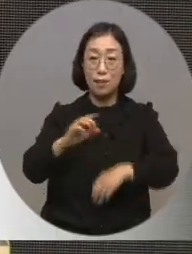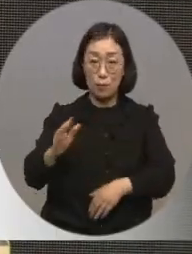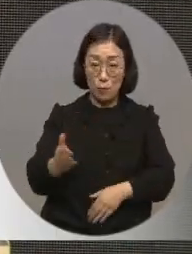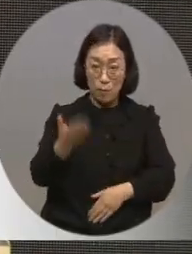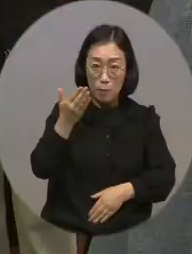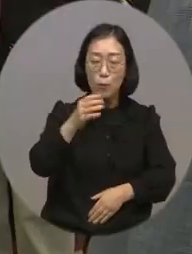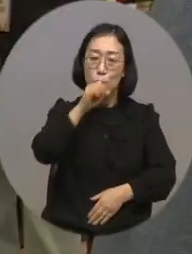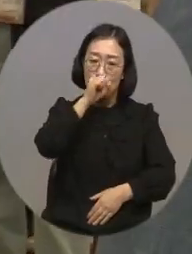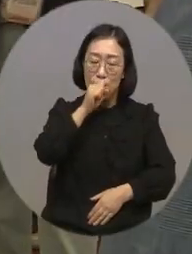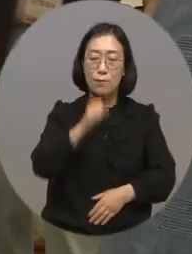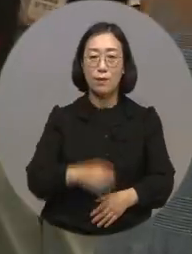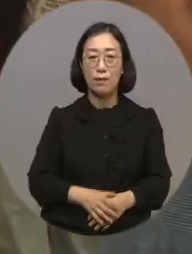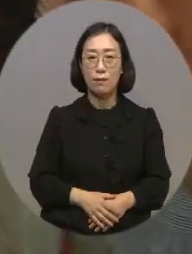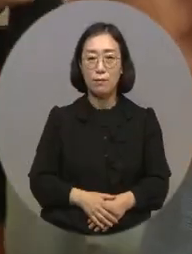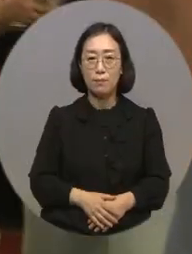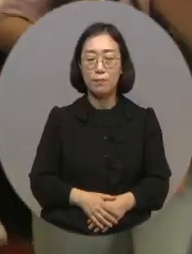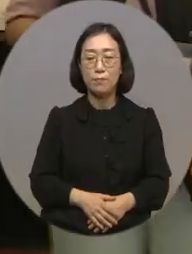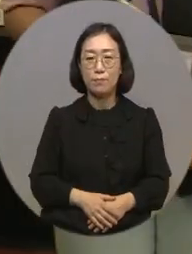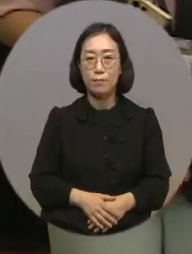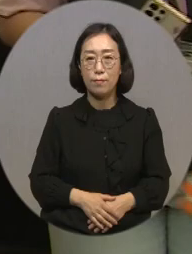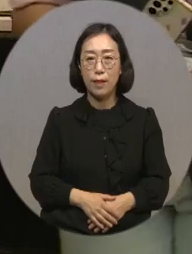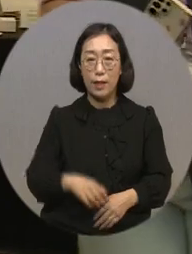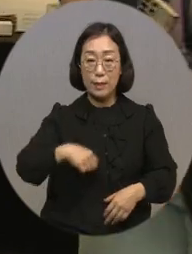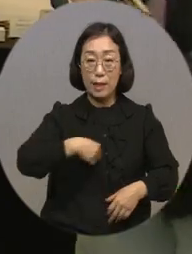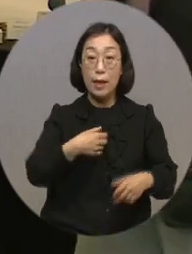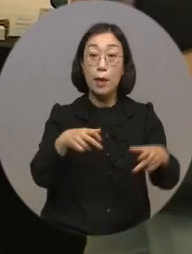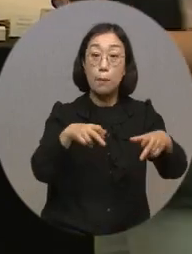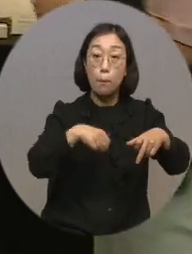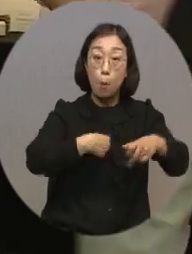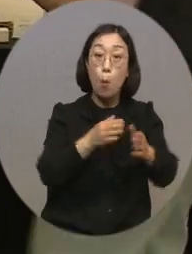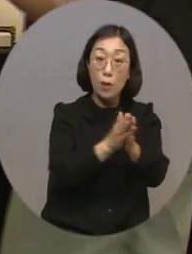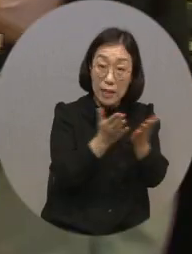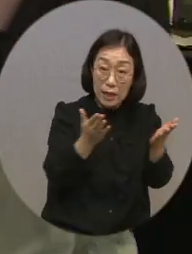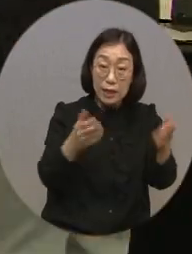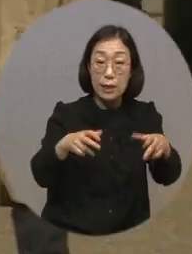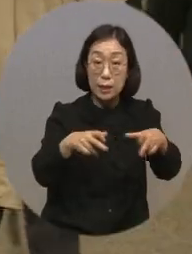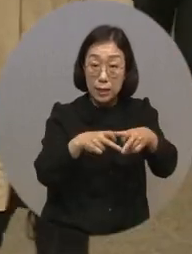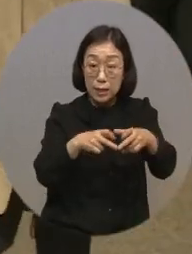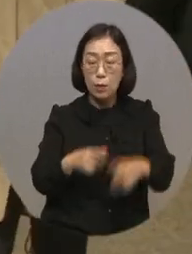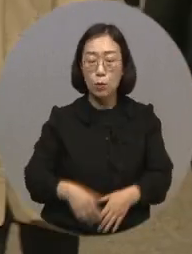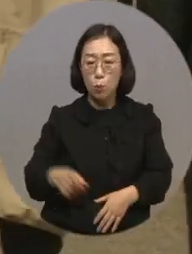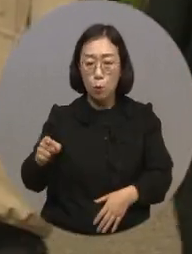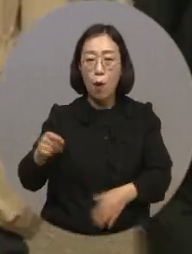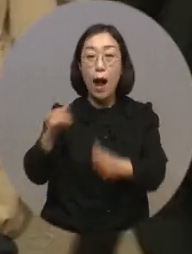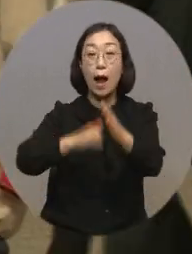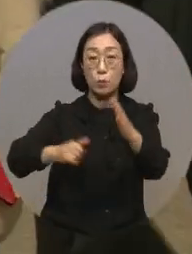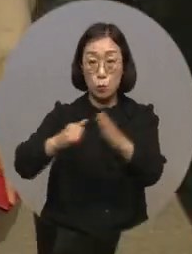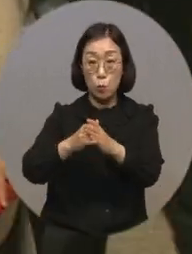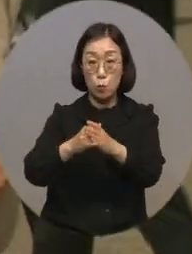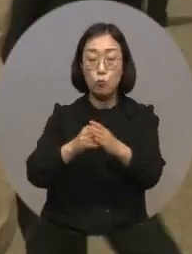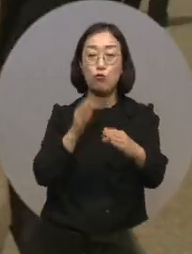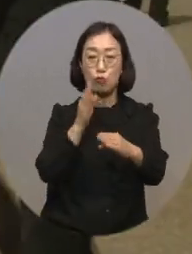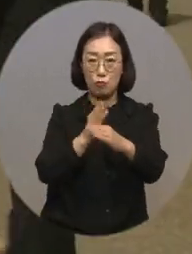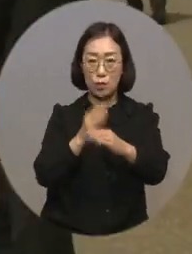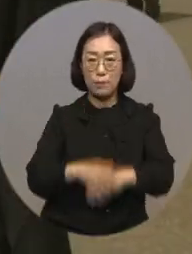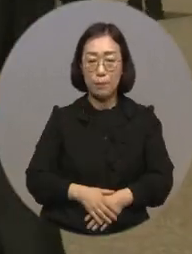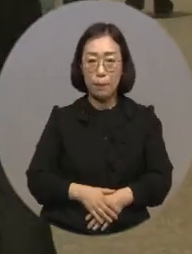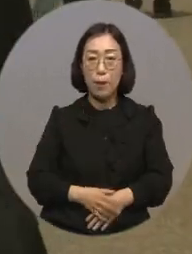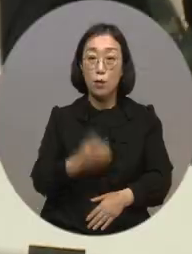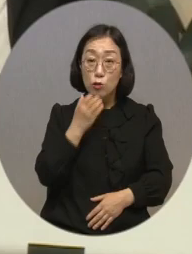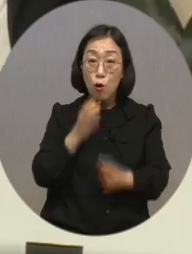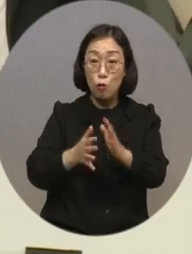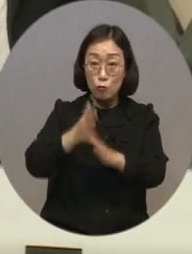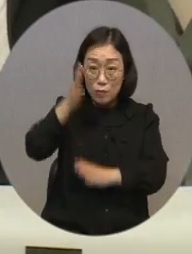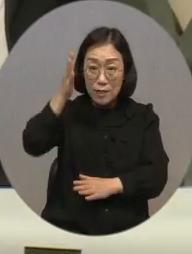되셨으면 좋겠습니다. 장애인 당사자와 장애인 가족이 중심이 되어 꾸며진 축제는 서울시 장애인의 날 행사로